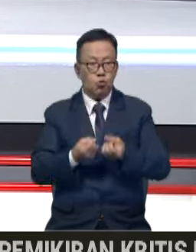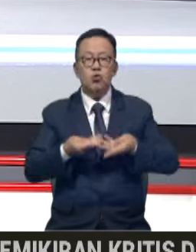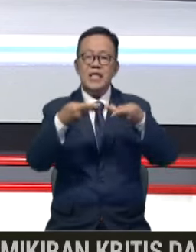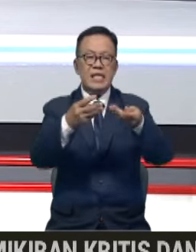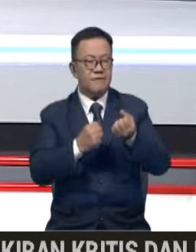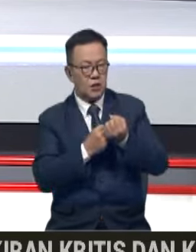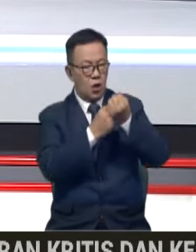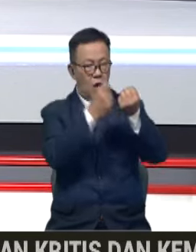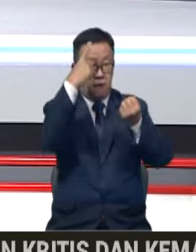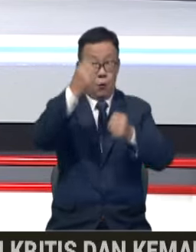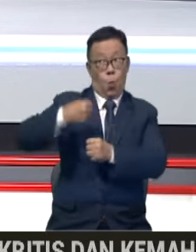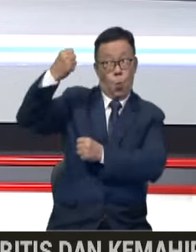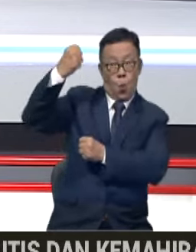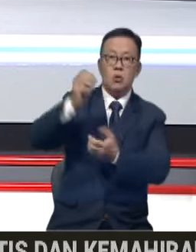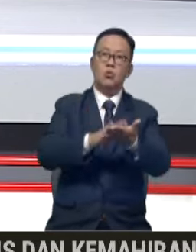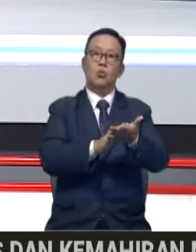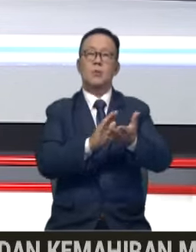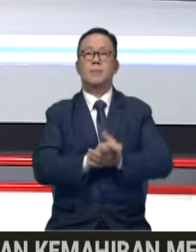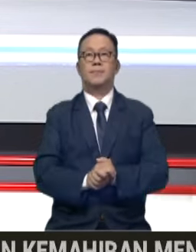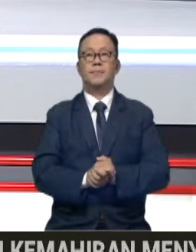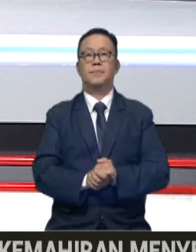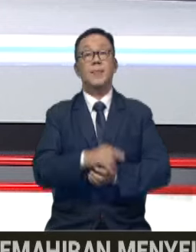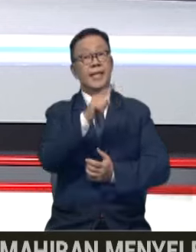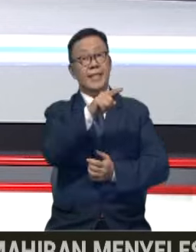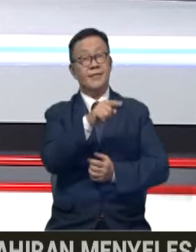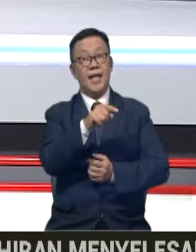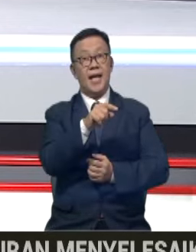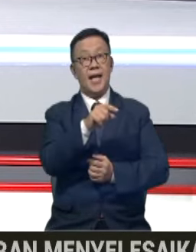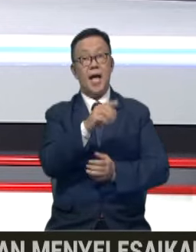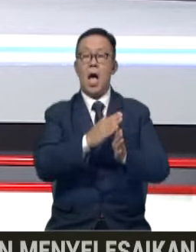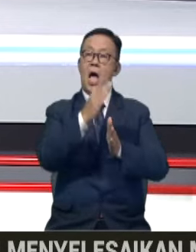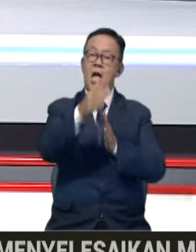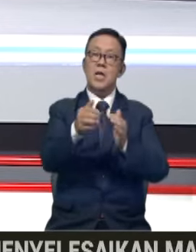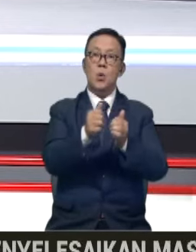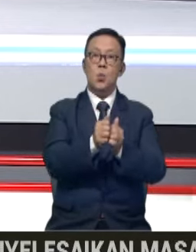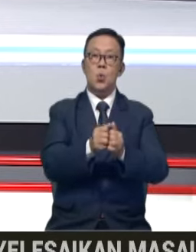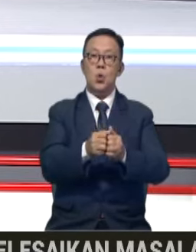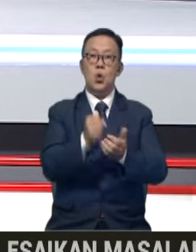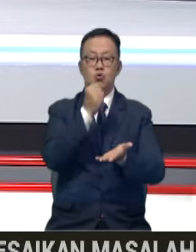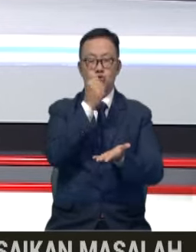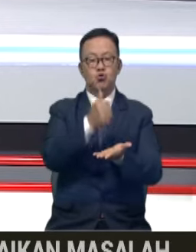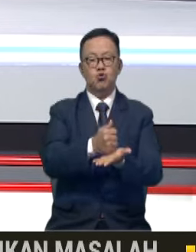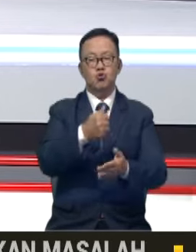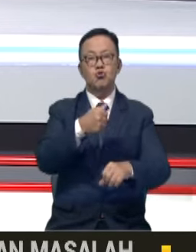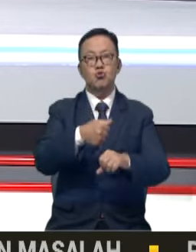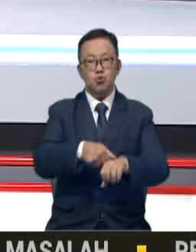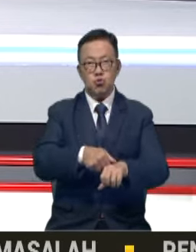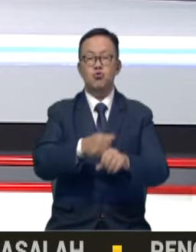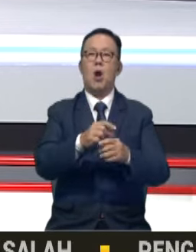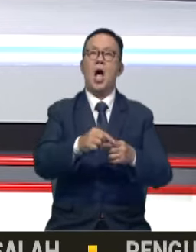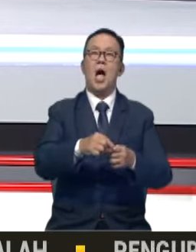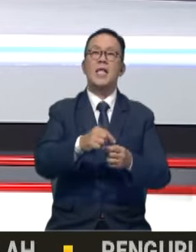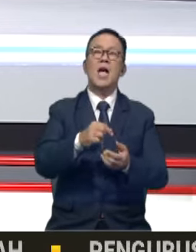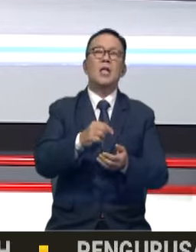dan pencapaian sekolah-sekolah. Konvensyen berakhir dengan penyampaian surat pelantikan pemimpin-pemimpin sekolah baru